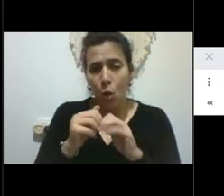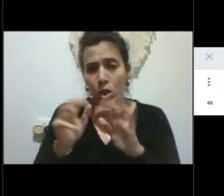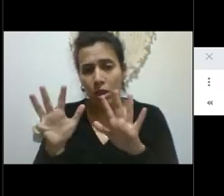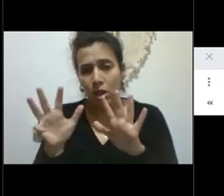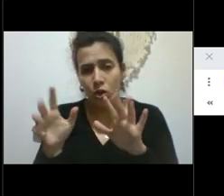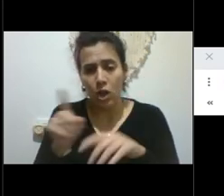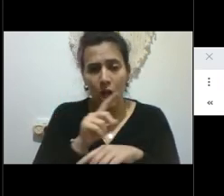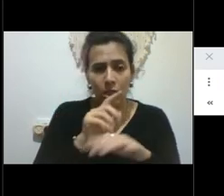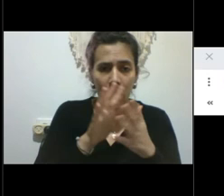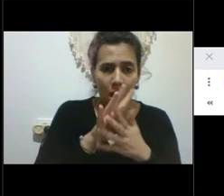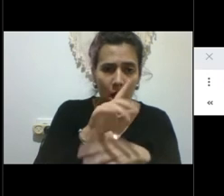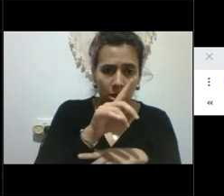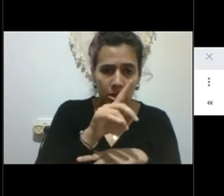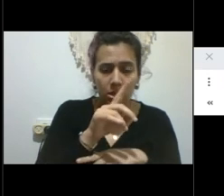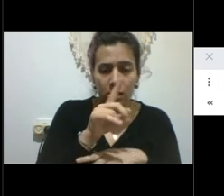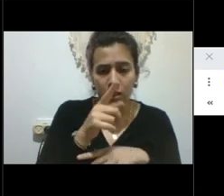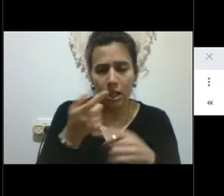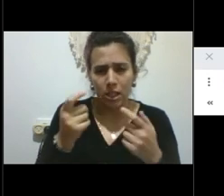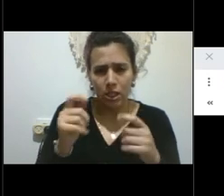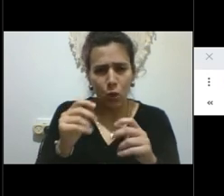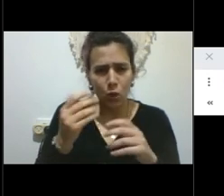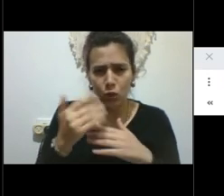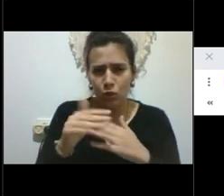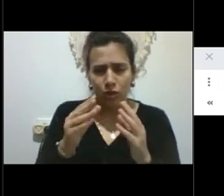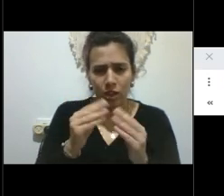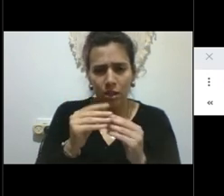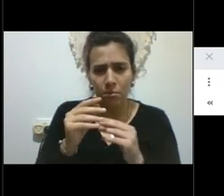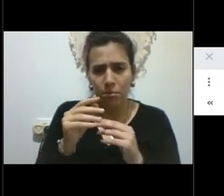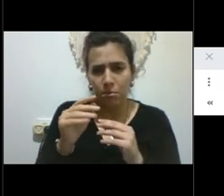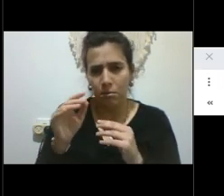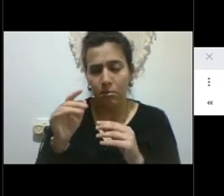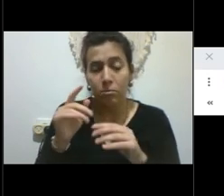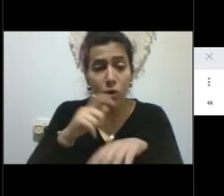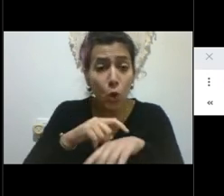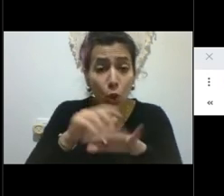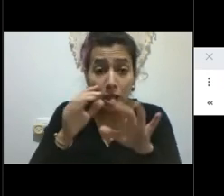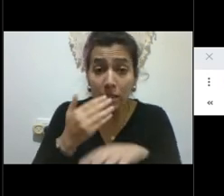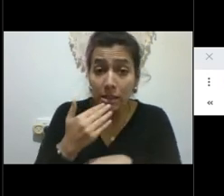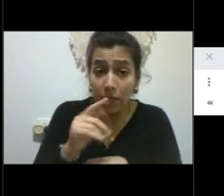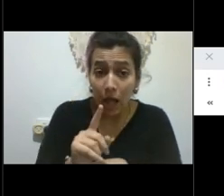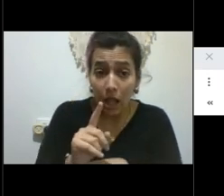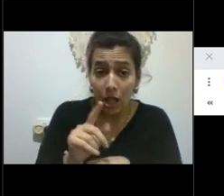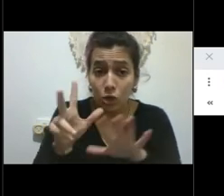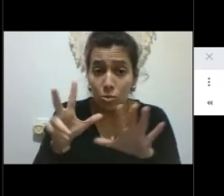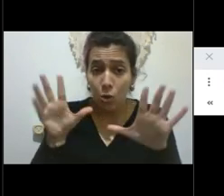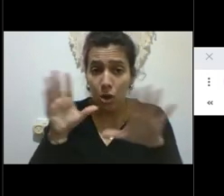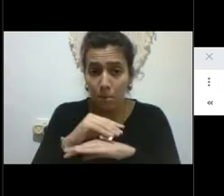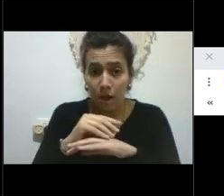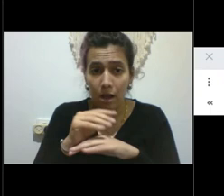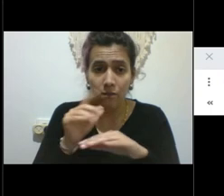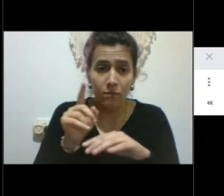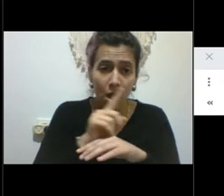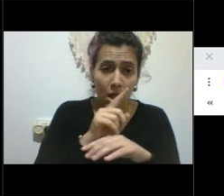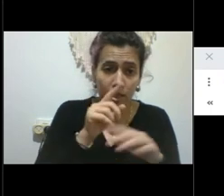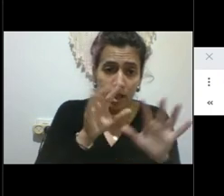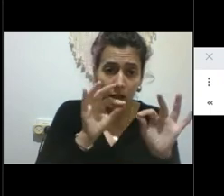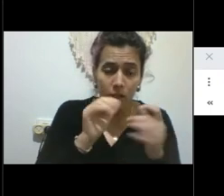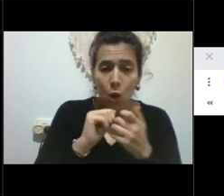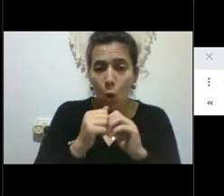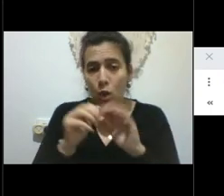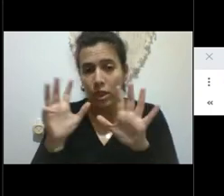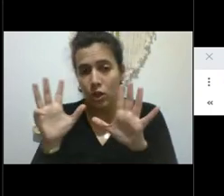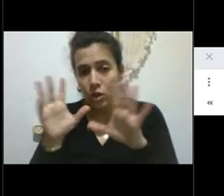אנחנו נסגור סופית. אבל אלה השעות של ישראל. 8 בערב עד 10 או 9 בערב עד 11.